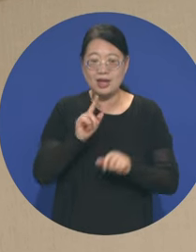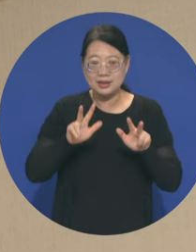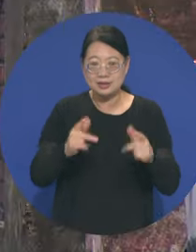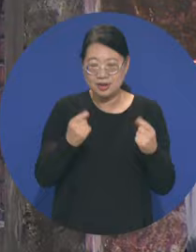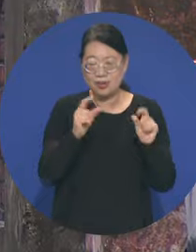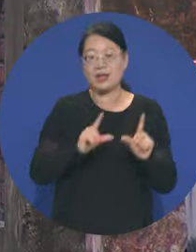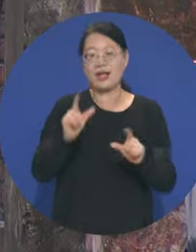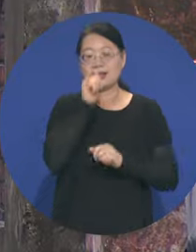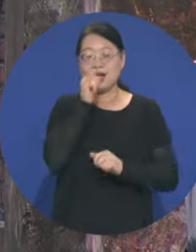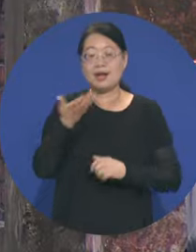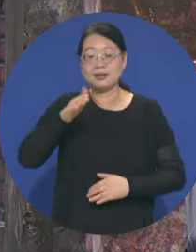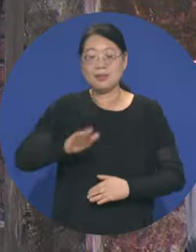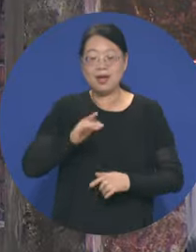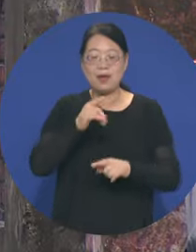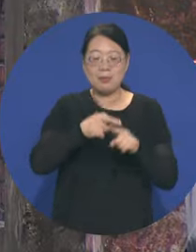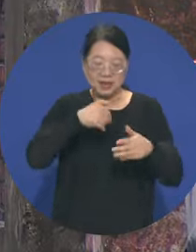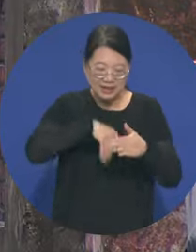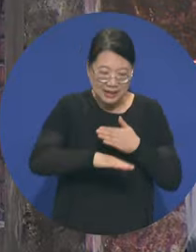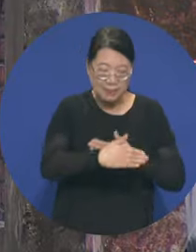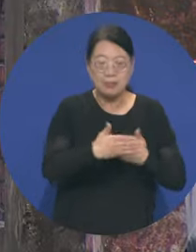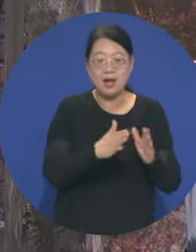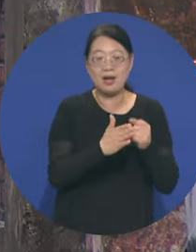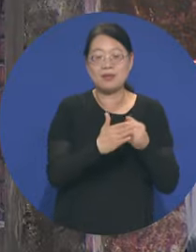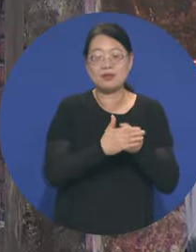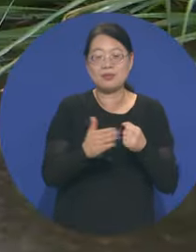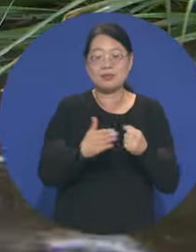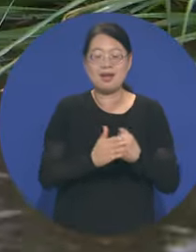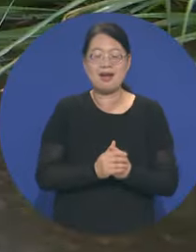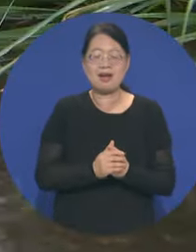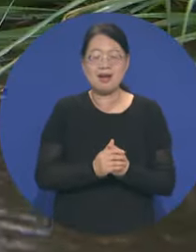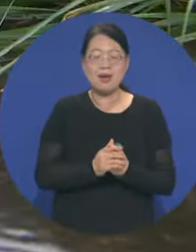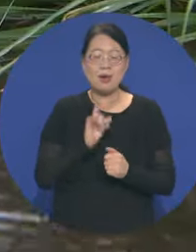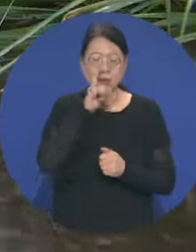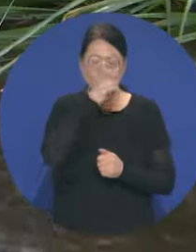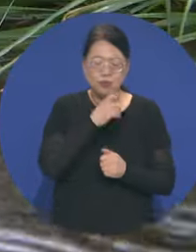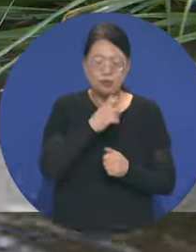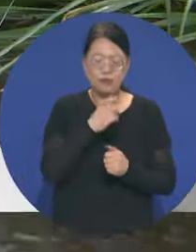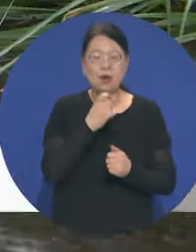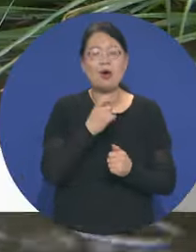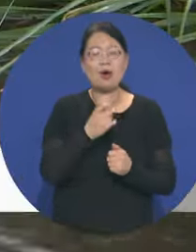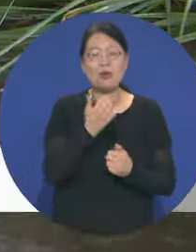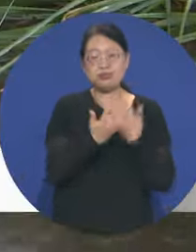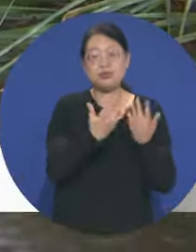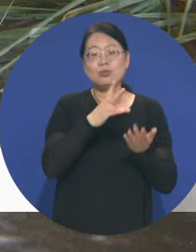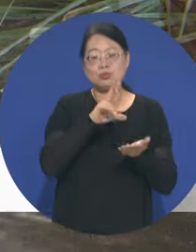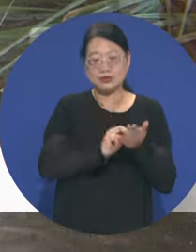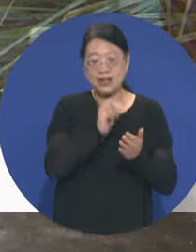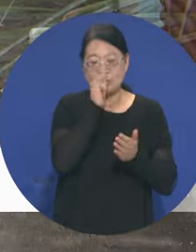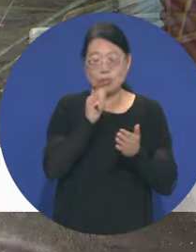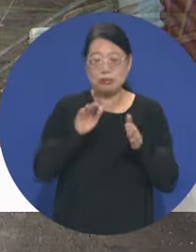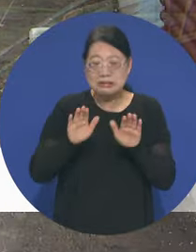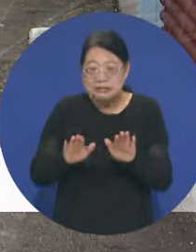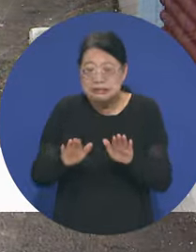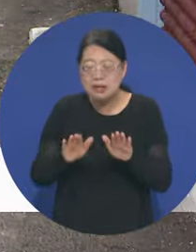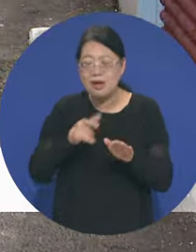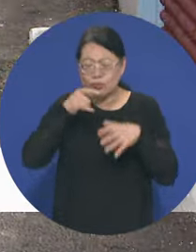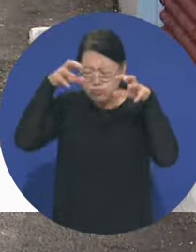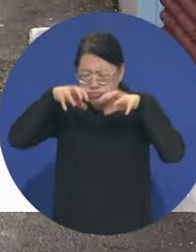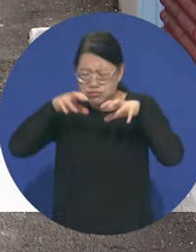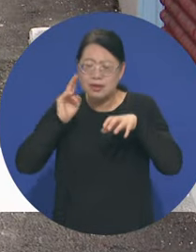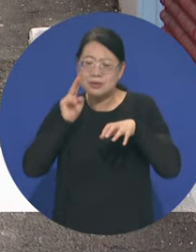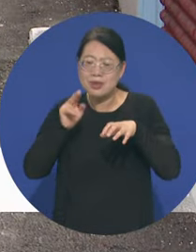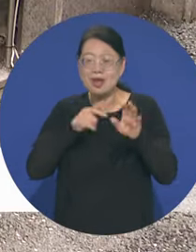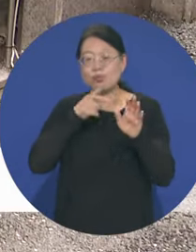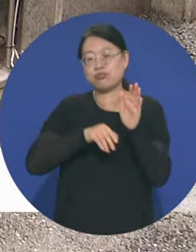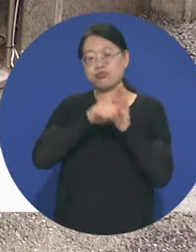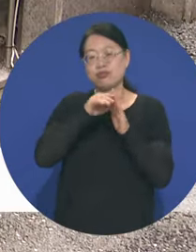겁니다 하지만 반지하라는 특성 때문에 위생 방제 문제는 물론이고 주민들은 이맘때만 되면 혹시 침수되지